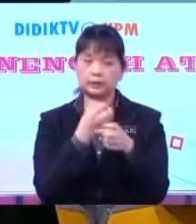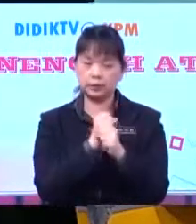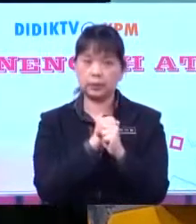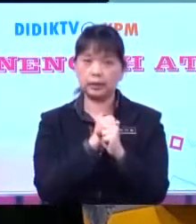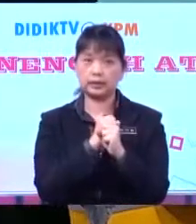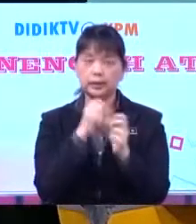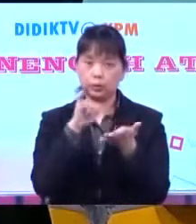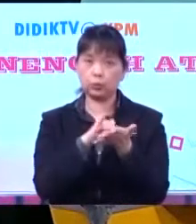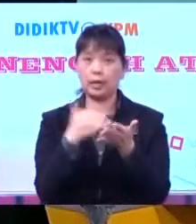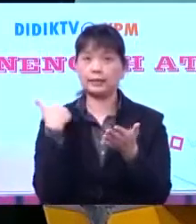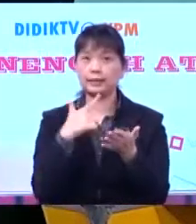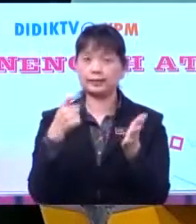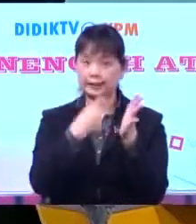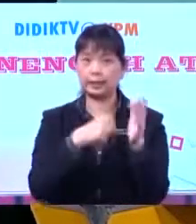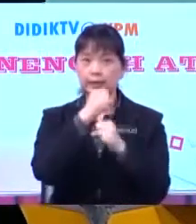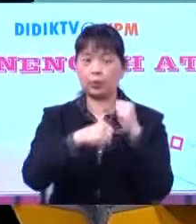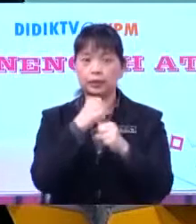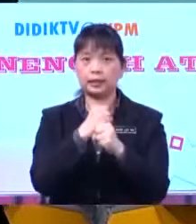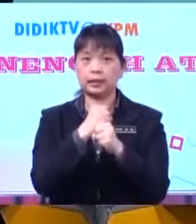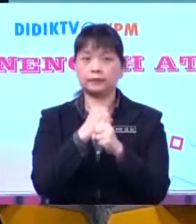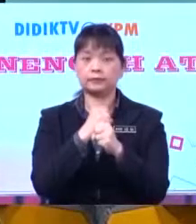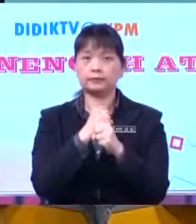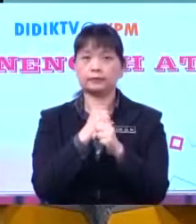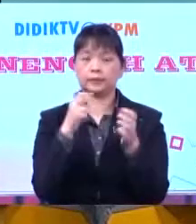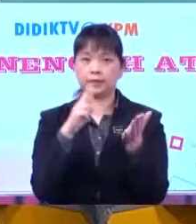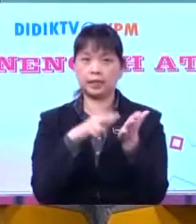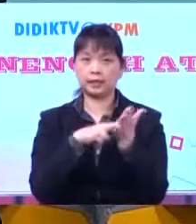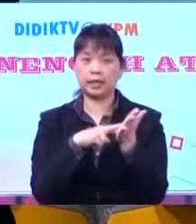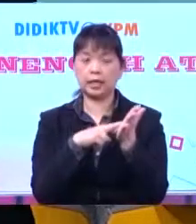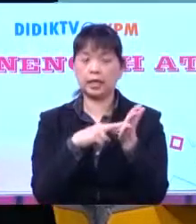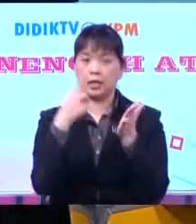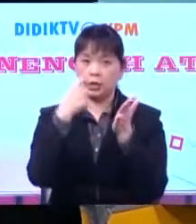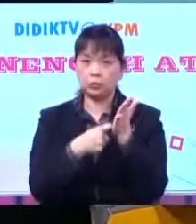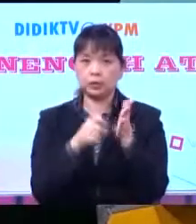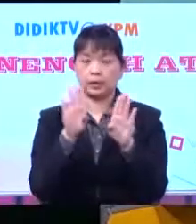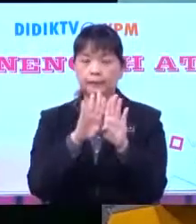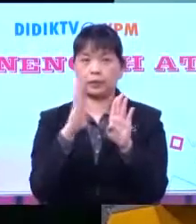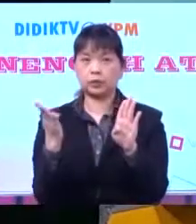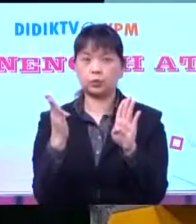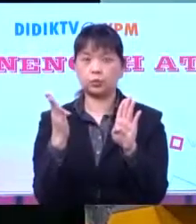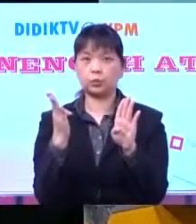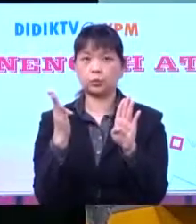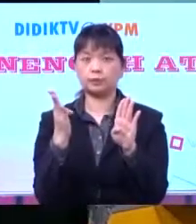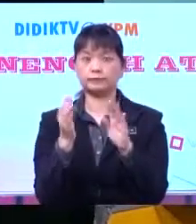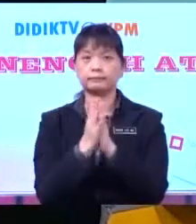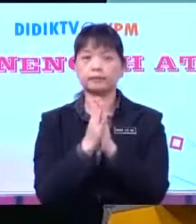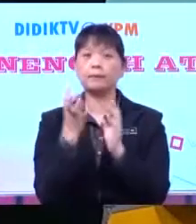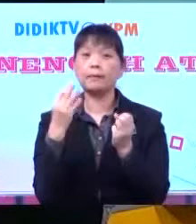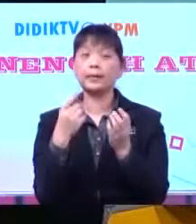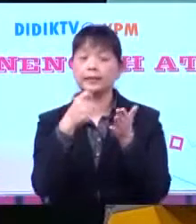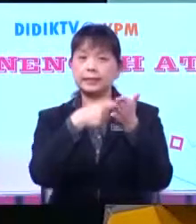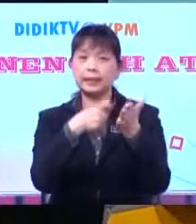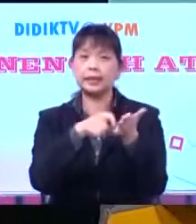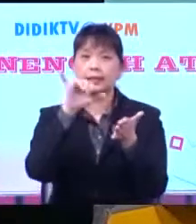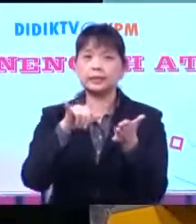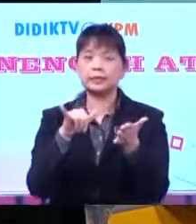Oke orang jadi jika sini kadal Cukai pintu 50 tahun ini Jadi Berapakah nilai yang